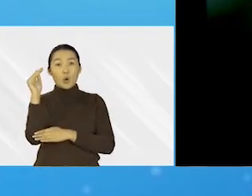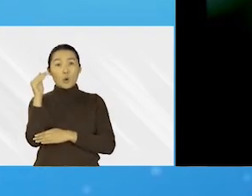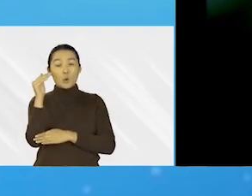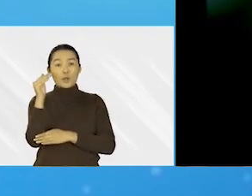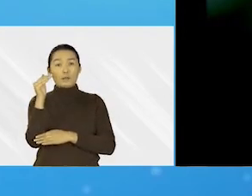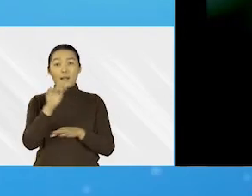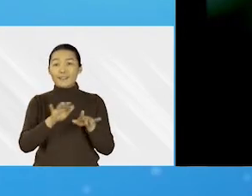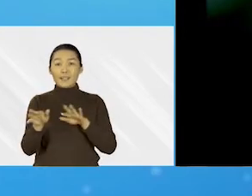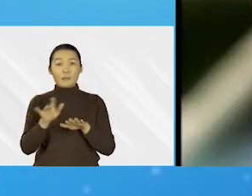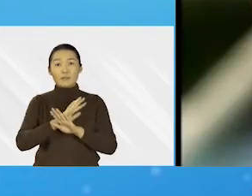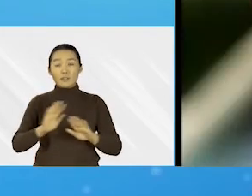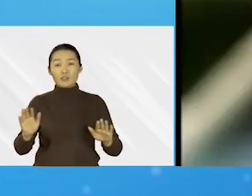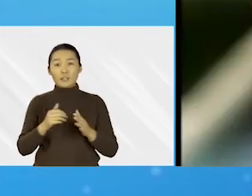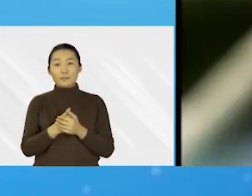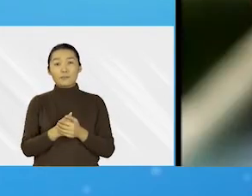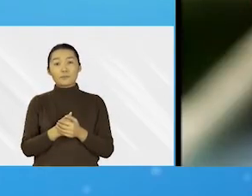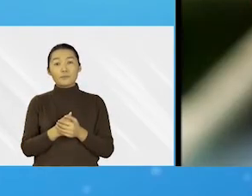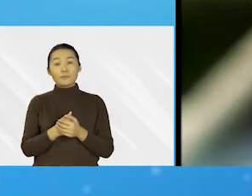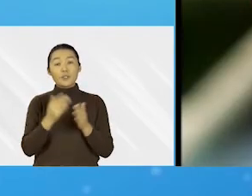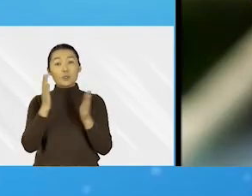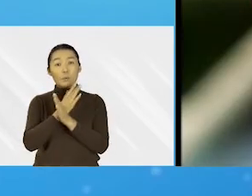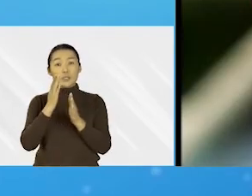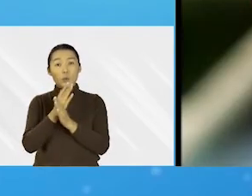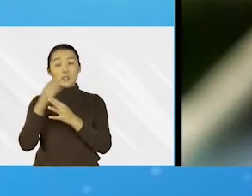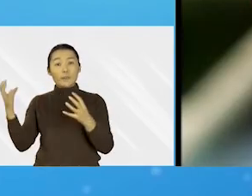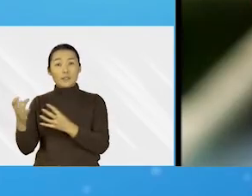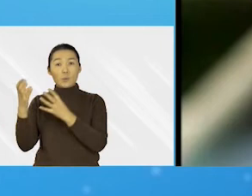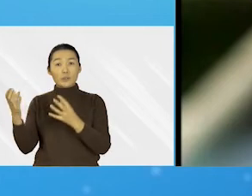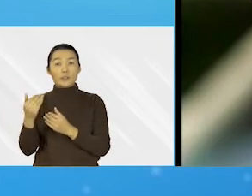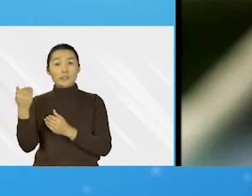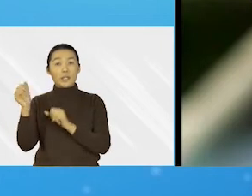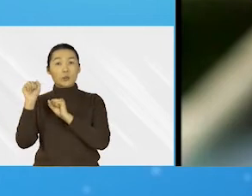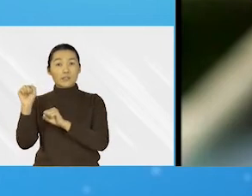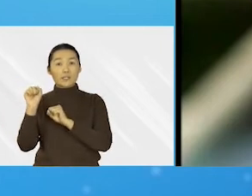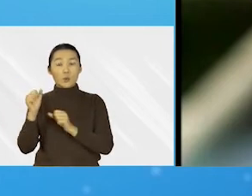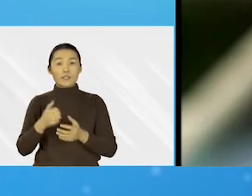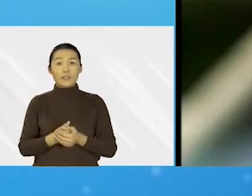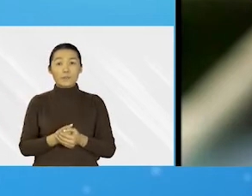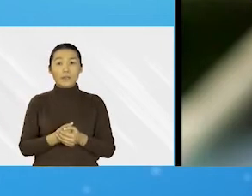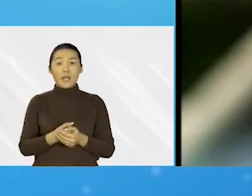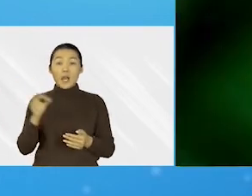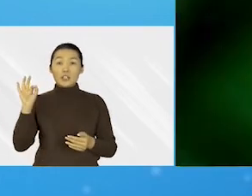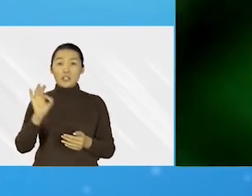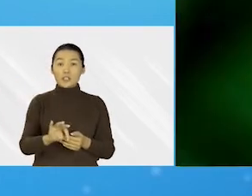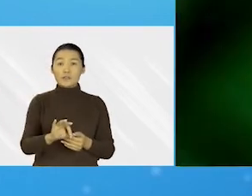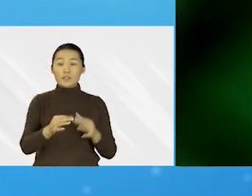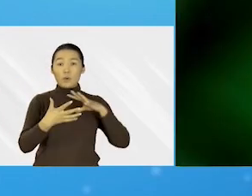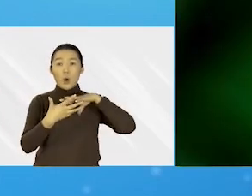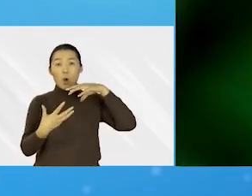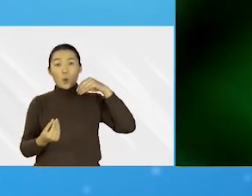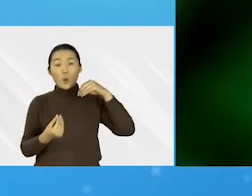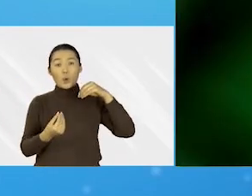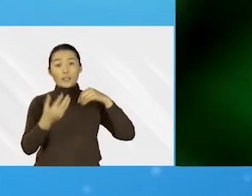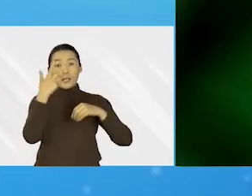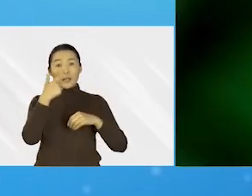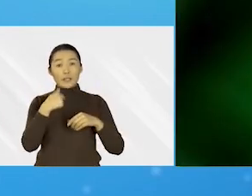абсолютной неподвижности и весьма уязвима, но природа позаботилась о ее маскировке. Чаще всего кокон имеет окраску,